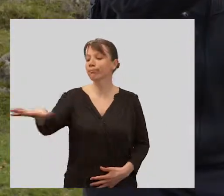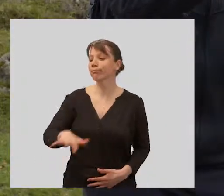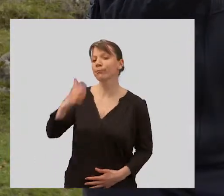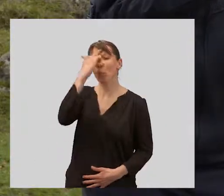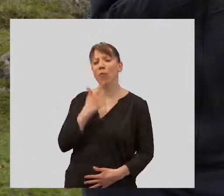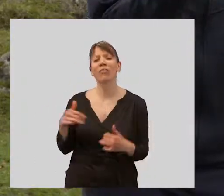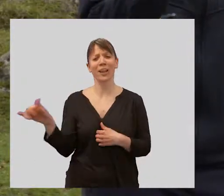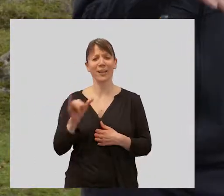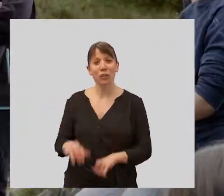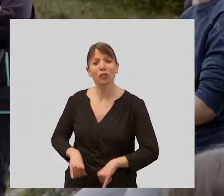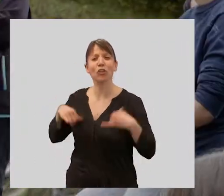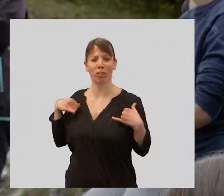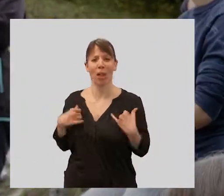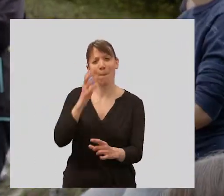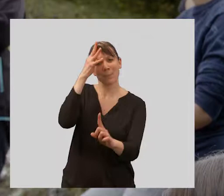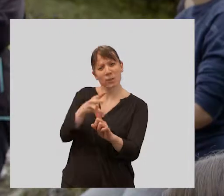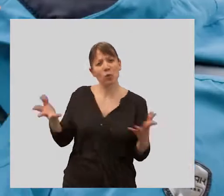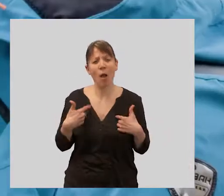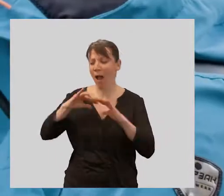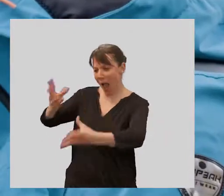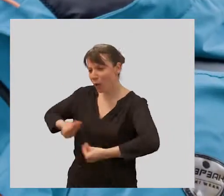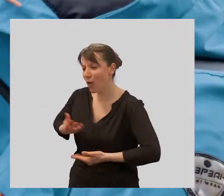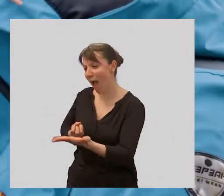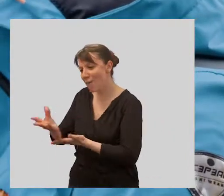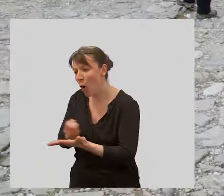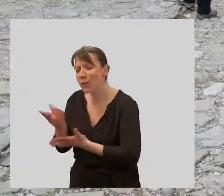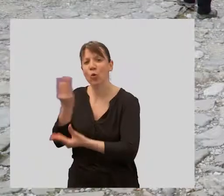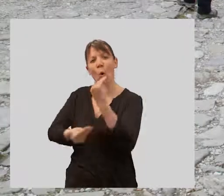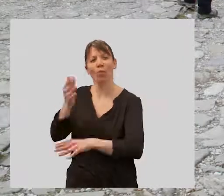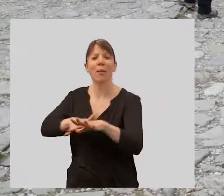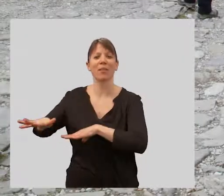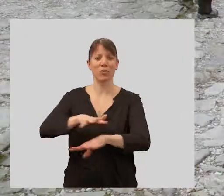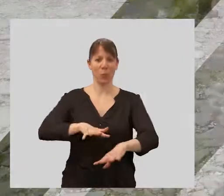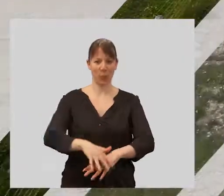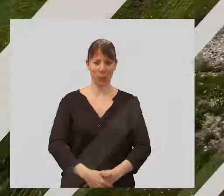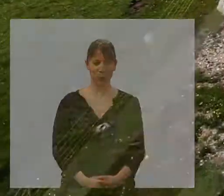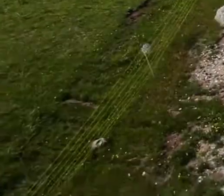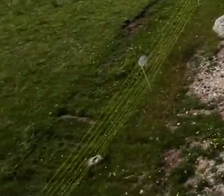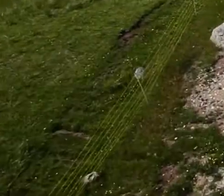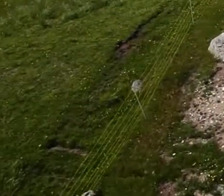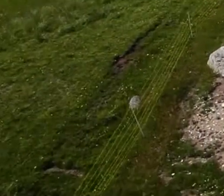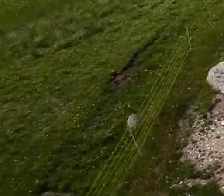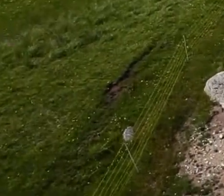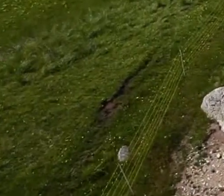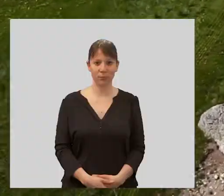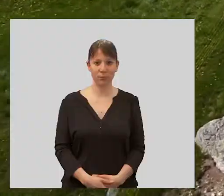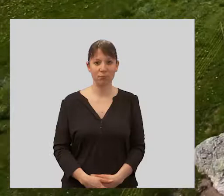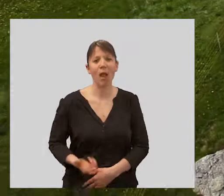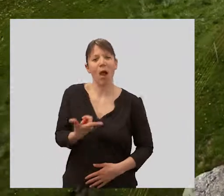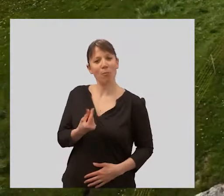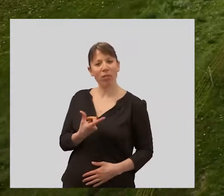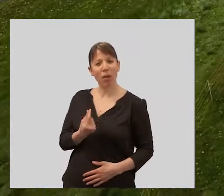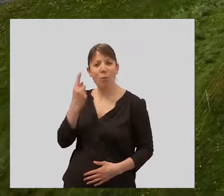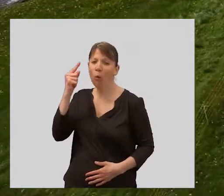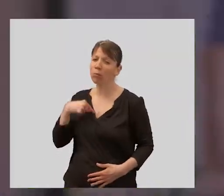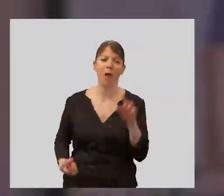jeunes, ces actions recouvrent des missions d'accueil, d'information ou d'aménagement. partenariat